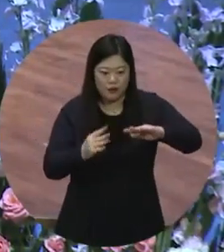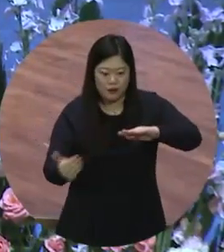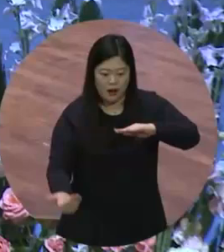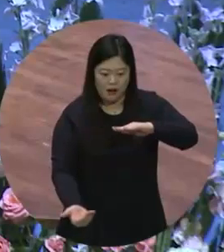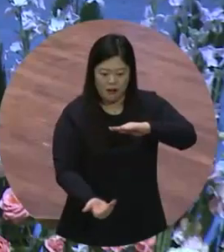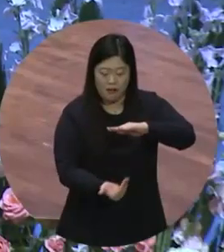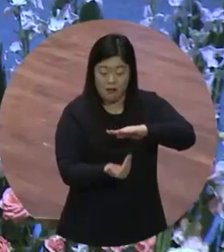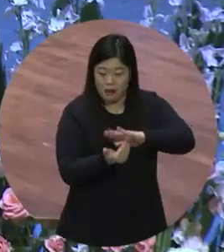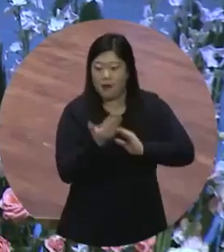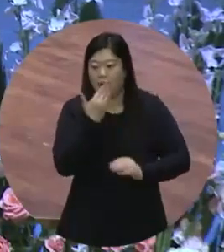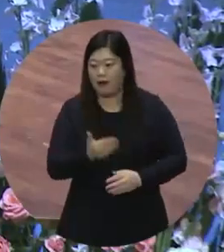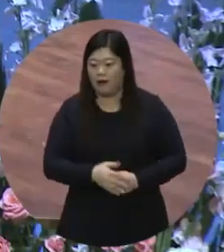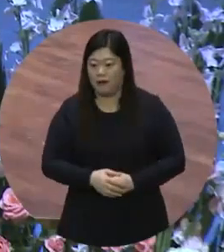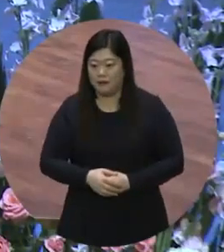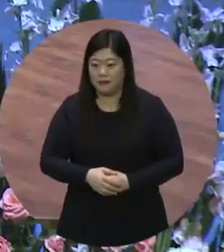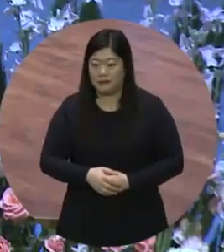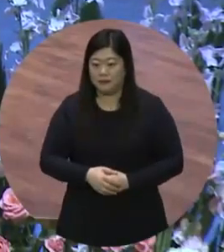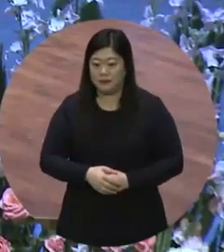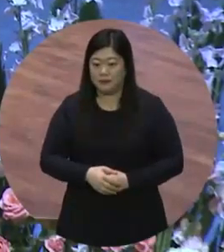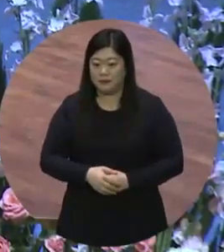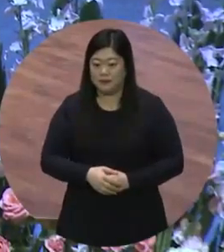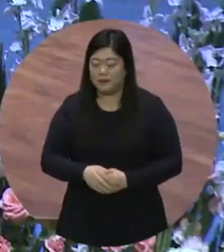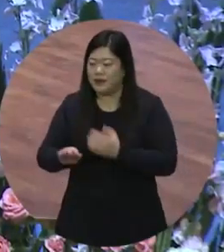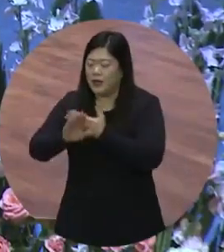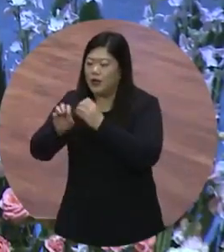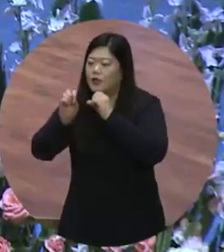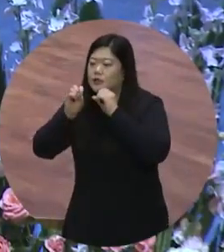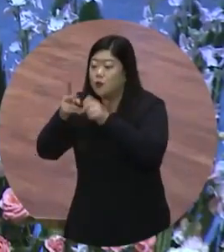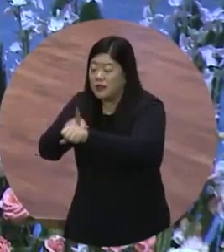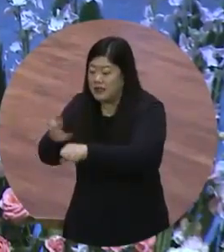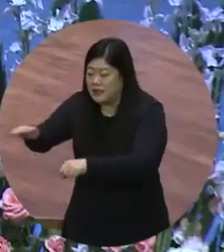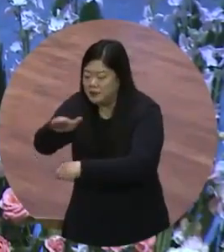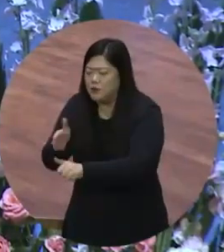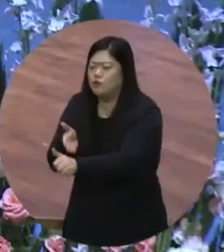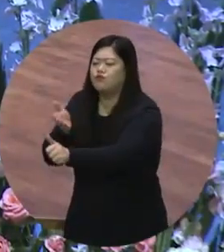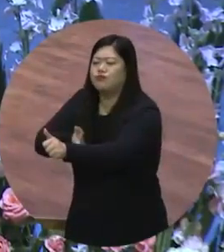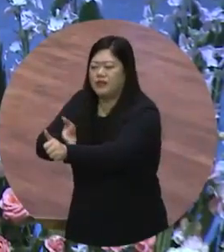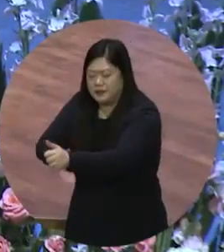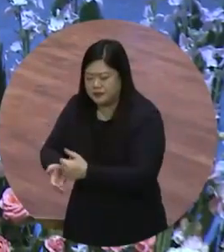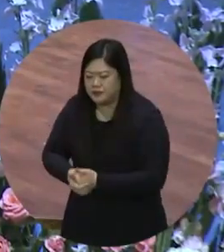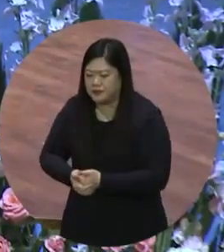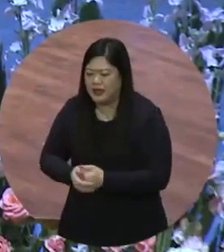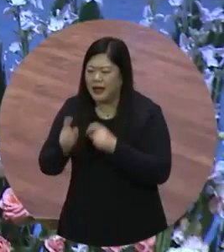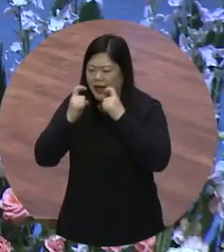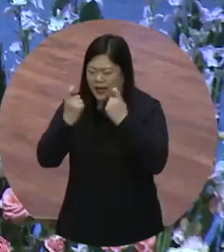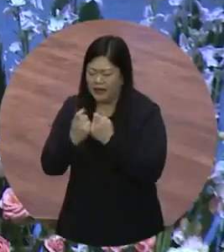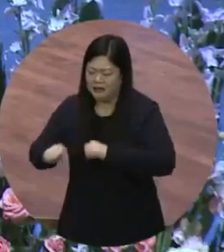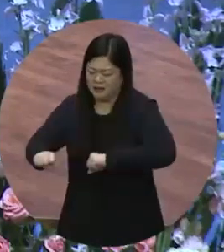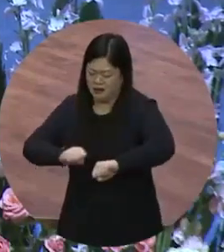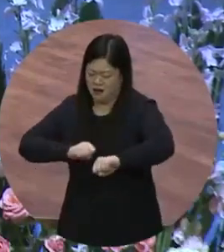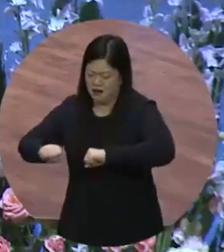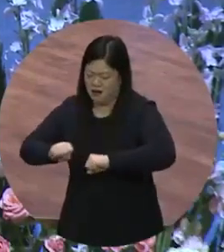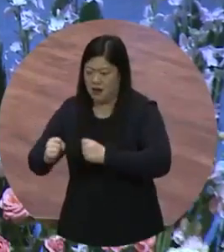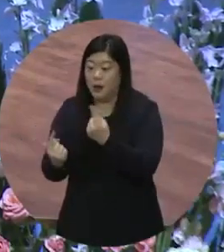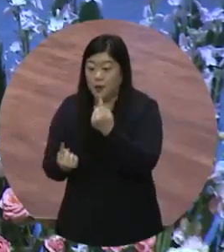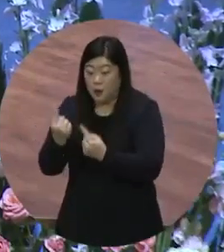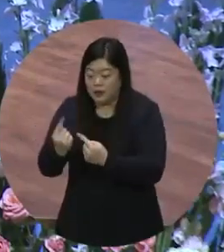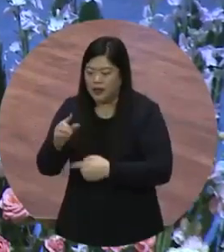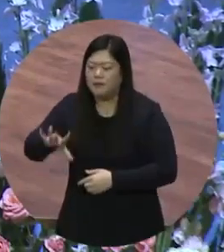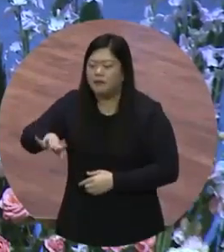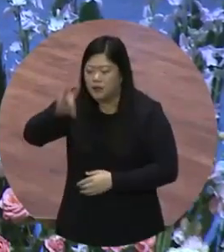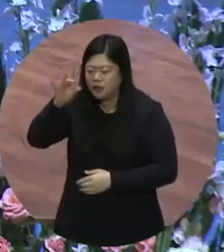수 있어요. 우리 선교사님들은요 다른 거 하지 마세요. 성령 인도 받도록 기도하시기 바랍니다. 성령이여 인도하여